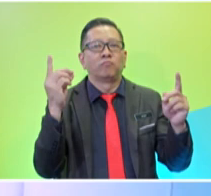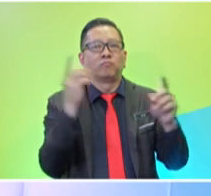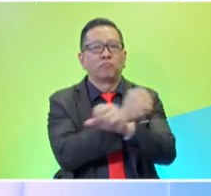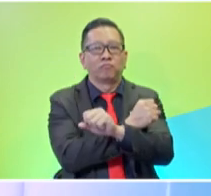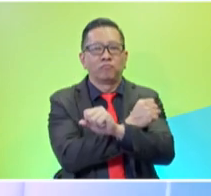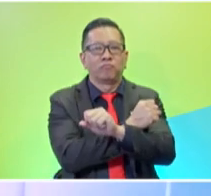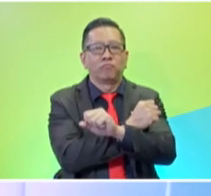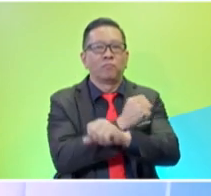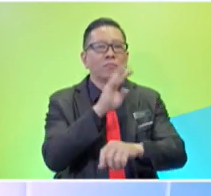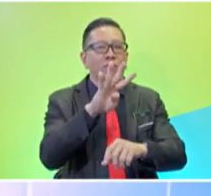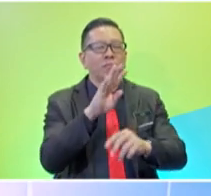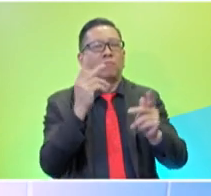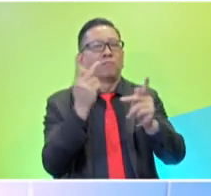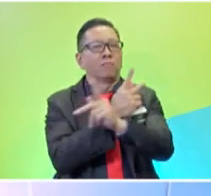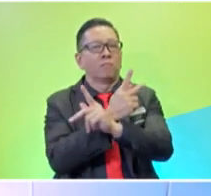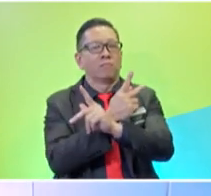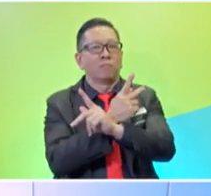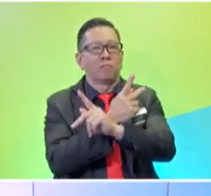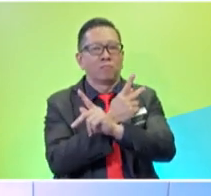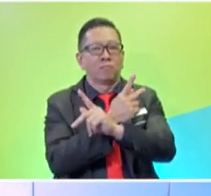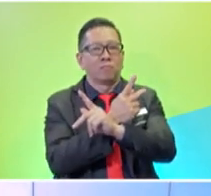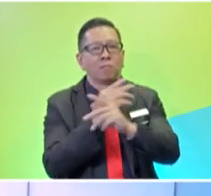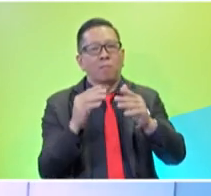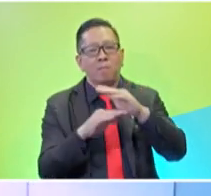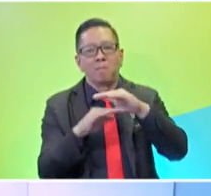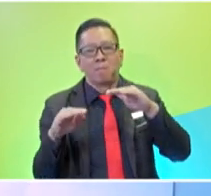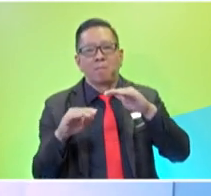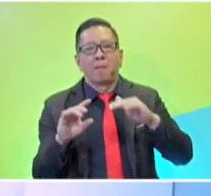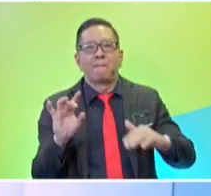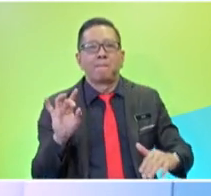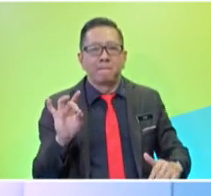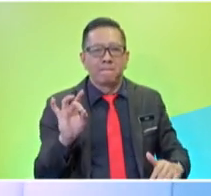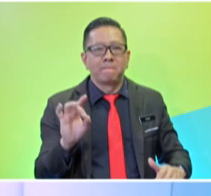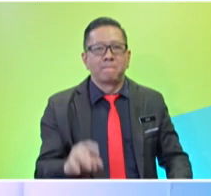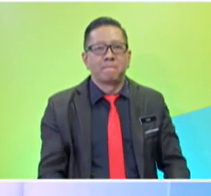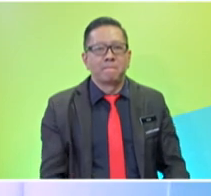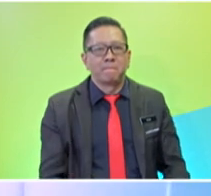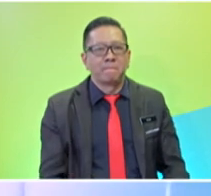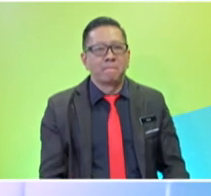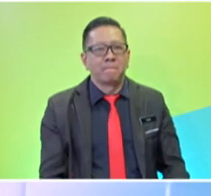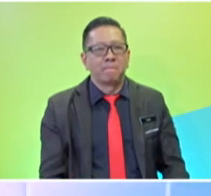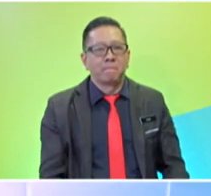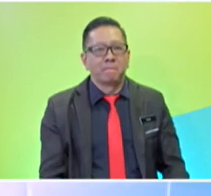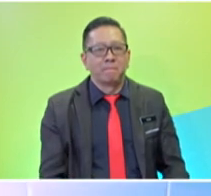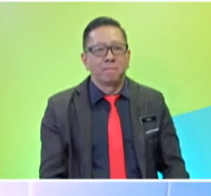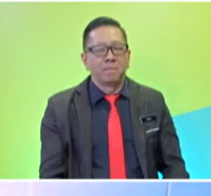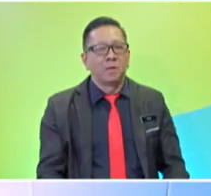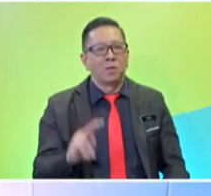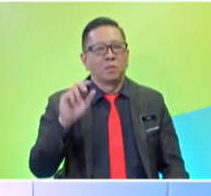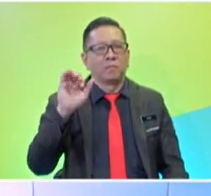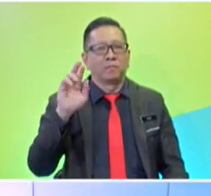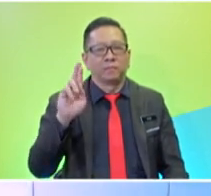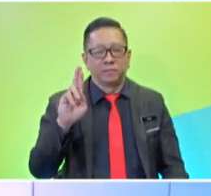4 kali bagi yang bersaing sebesar kita bagikan dengan 8 Saya minta maaf ya lupa tulis